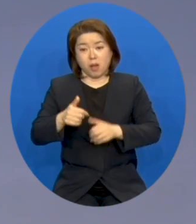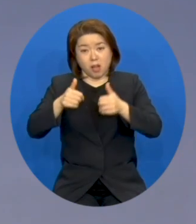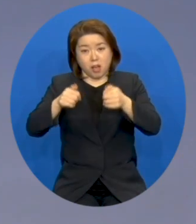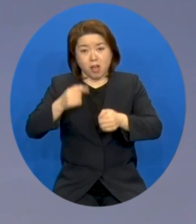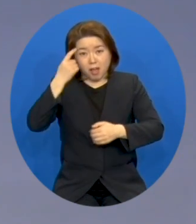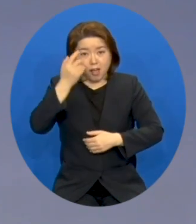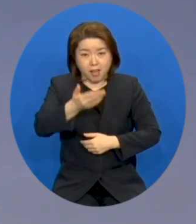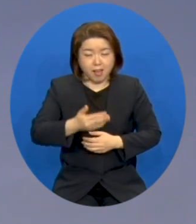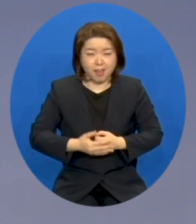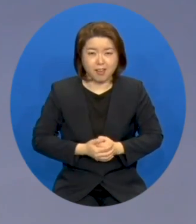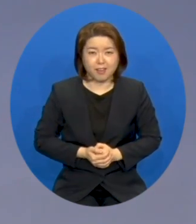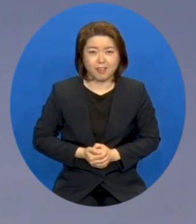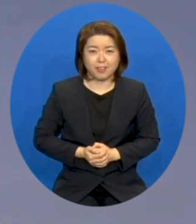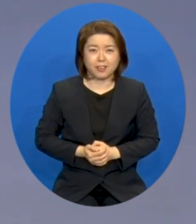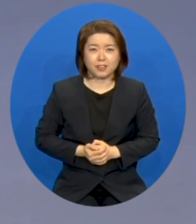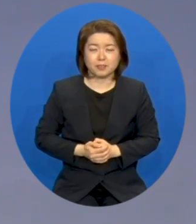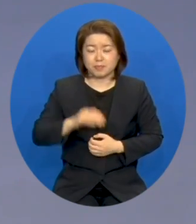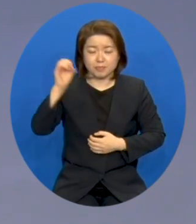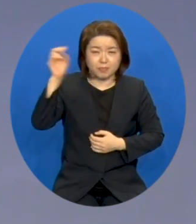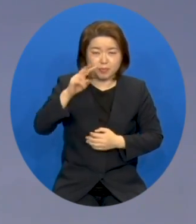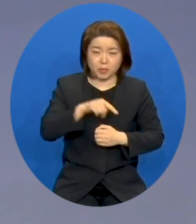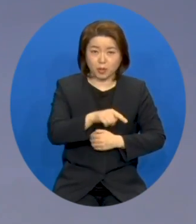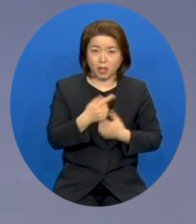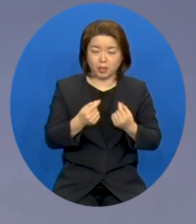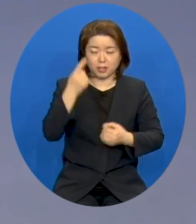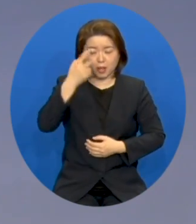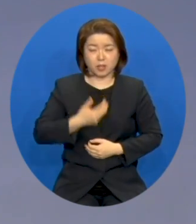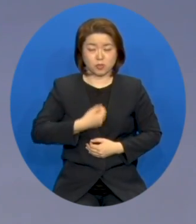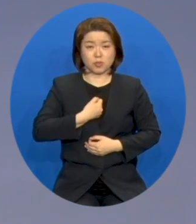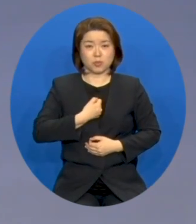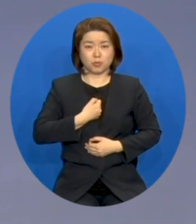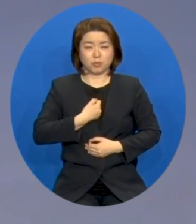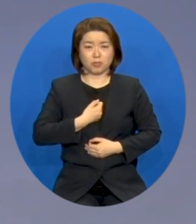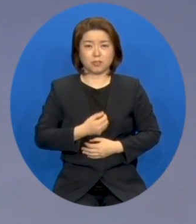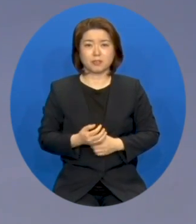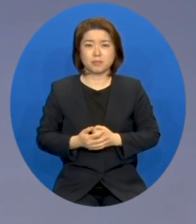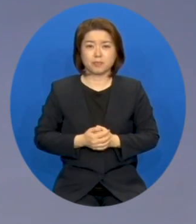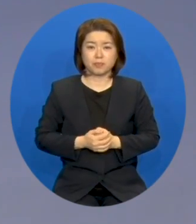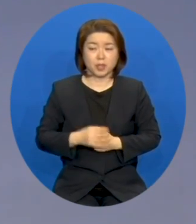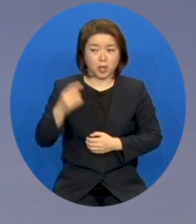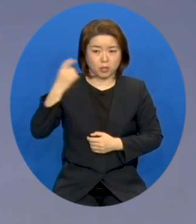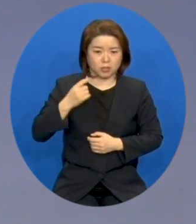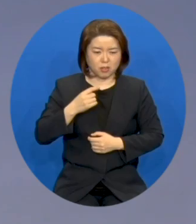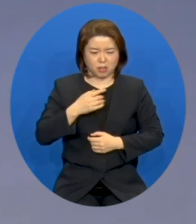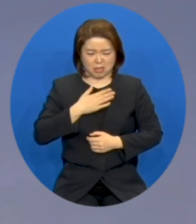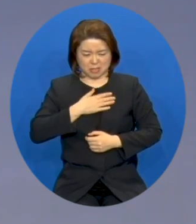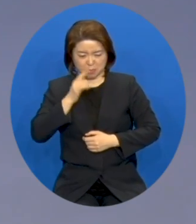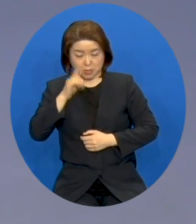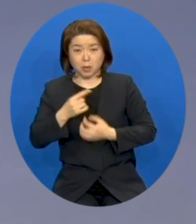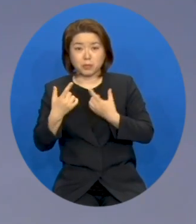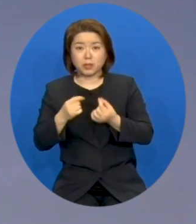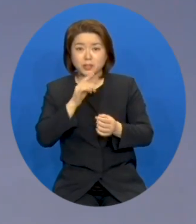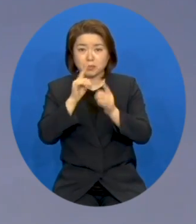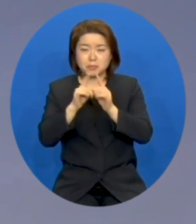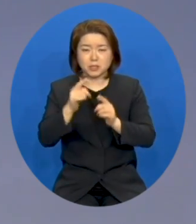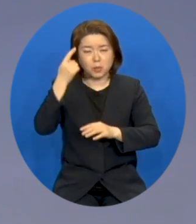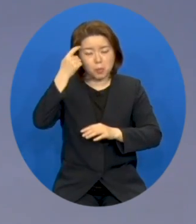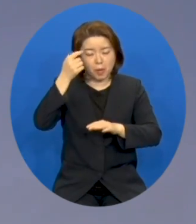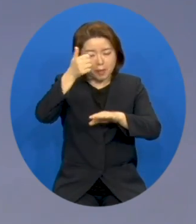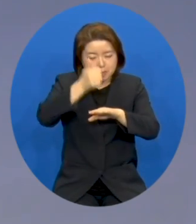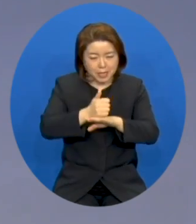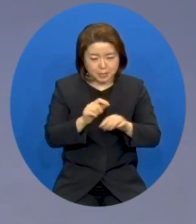인사입니까? 아니 갑자기 이렇게 충격적이고 들으면 불쾌할 것 같은 말씀을 왜